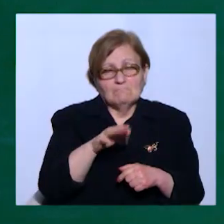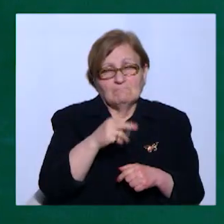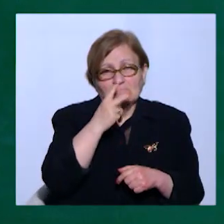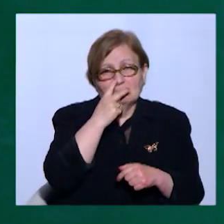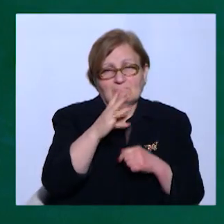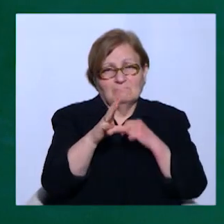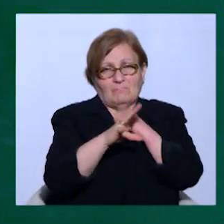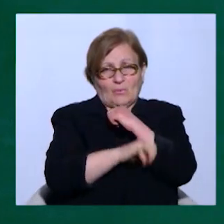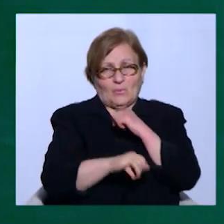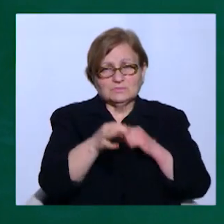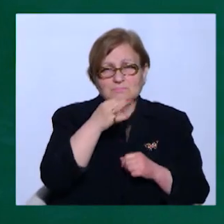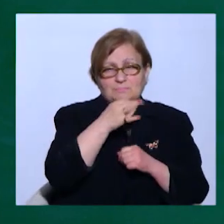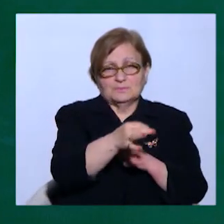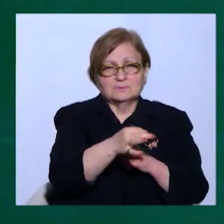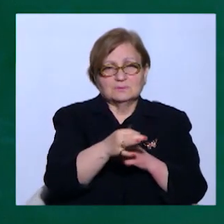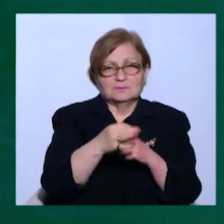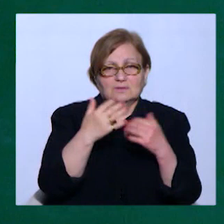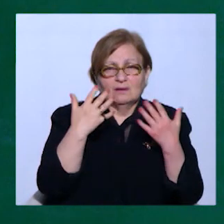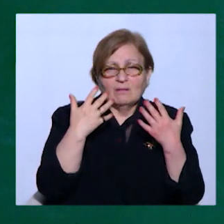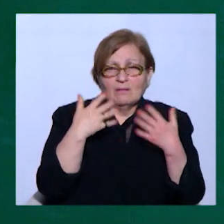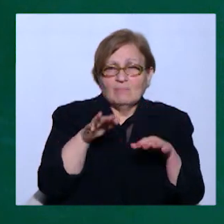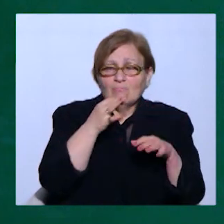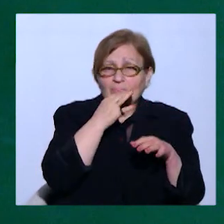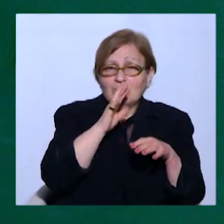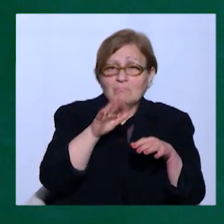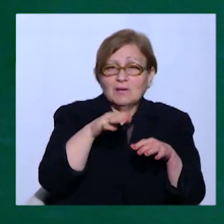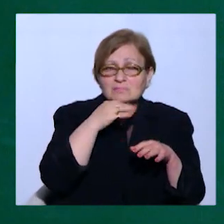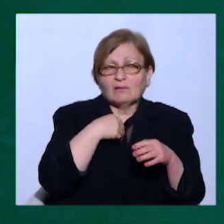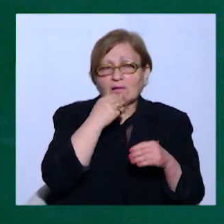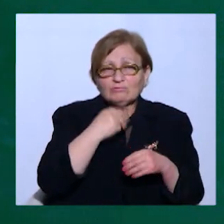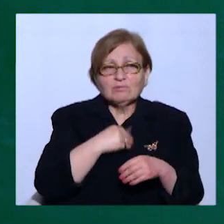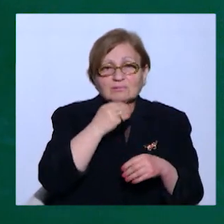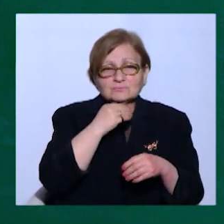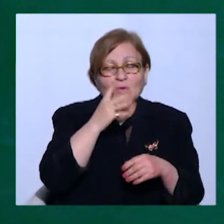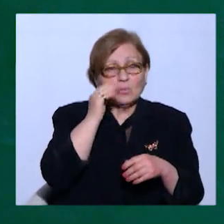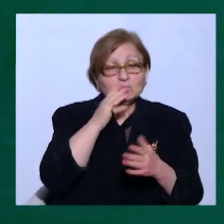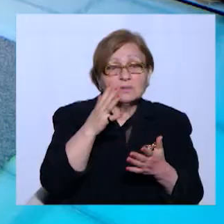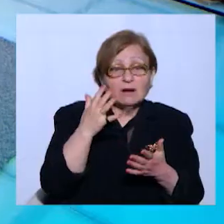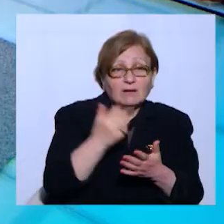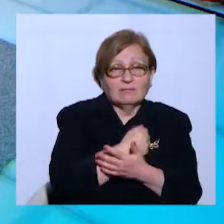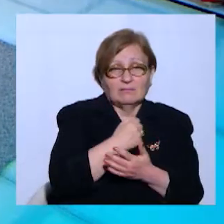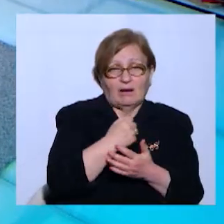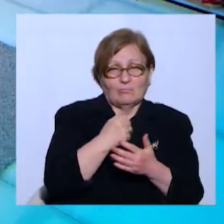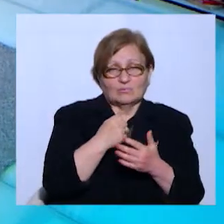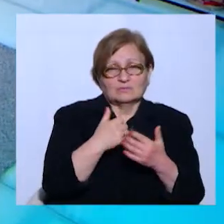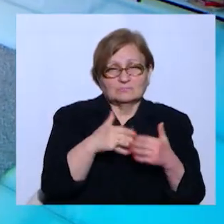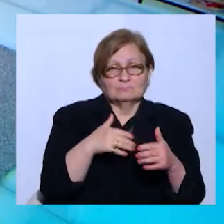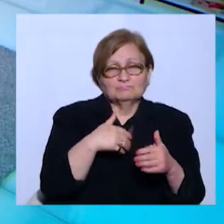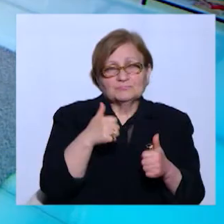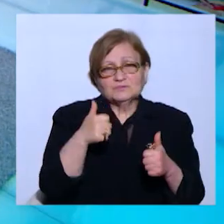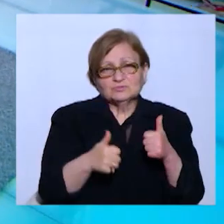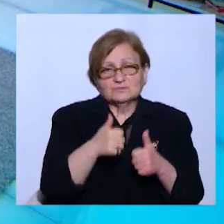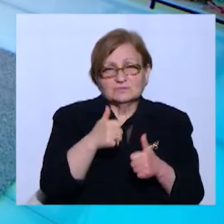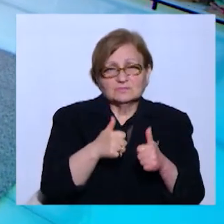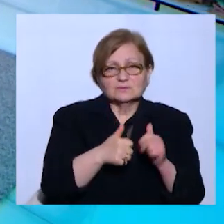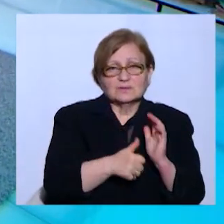ბოლოს მიიღოს პასუხი. აი მერე უკვე ქრება, რა თმინდა, აი ამიტომ გინდა. შეიძლება შევადა რომ აბადია ჩემო